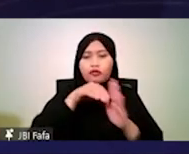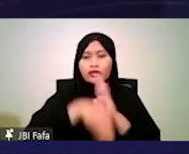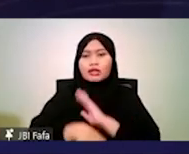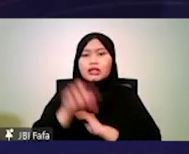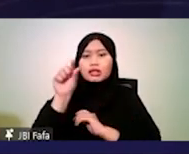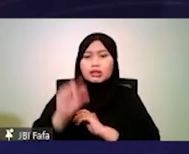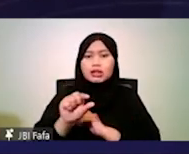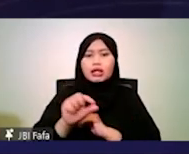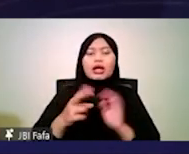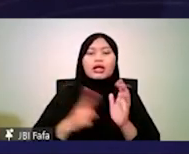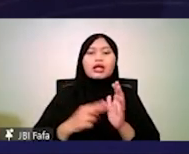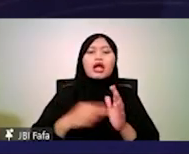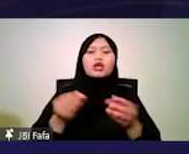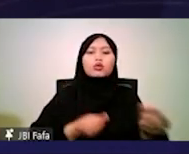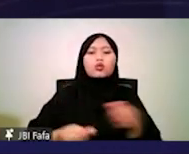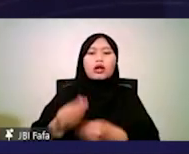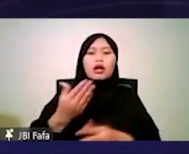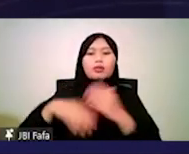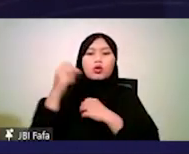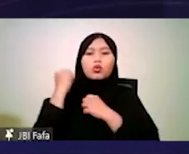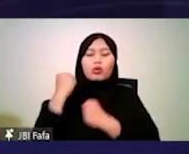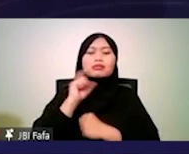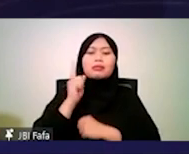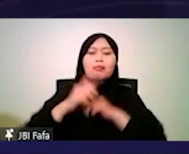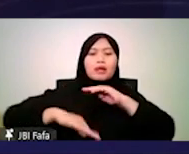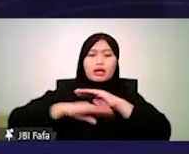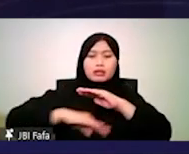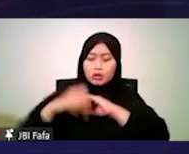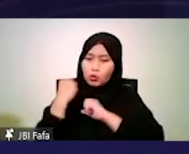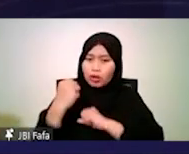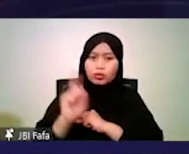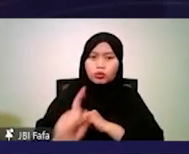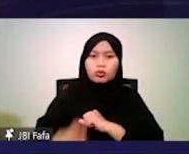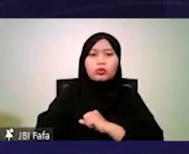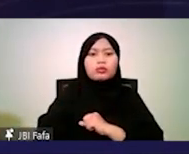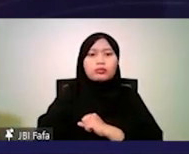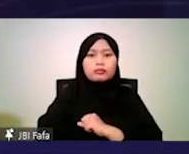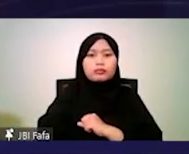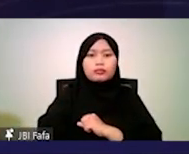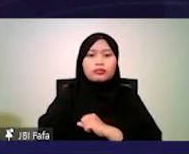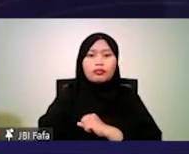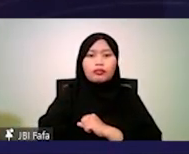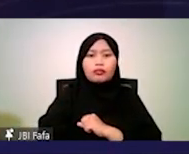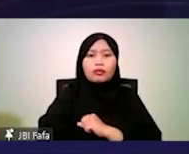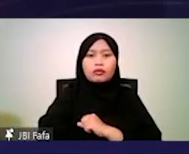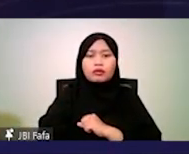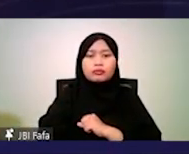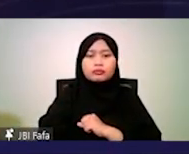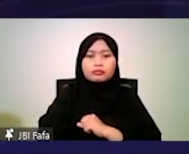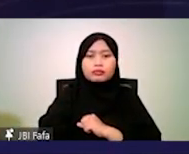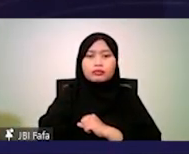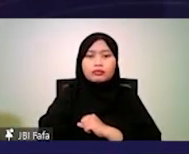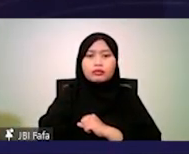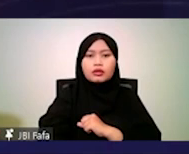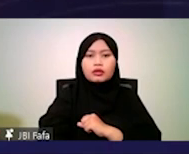ditemukannya itu semakin kuat karena fundamentalnya kuat ditengah er pertumbuhan ekonomi domestik